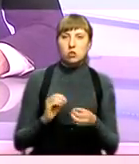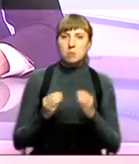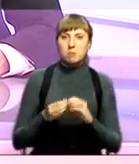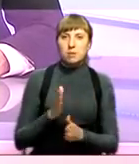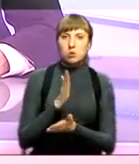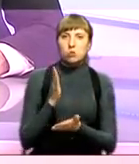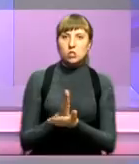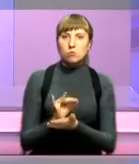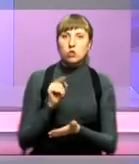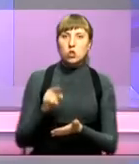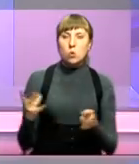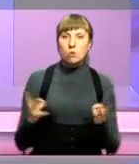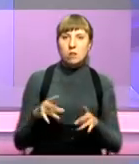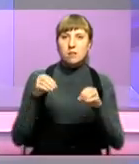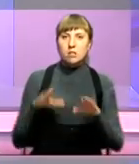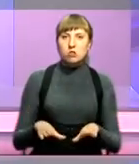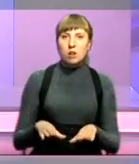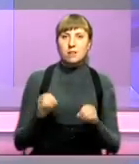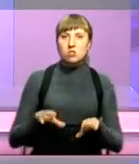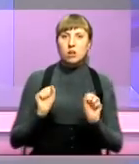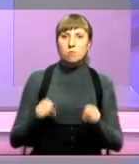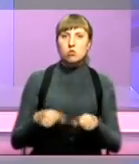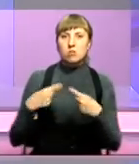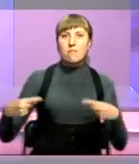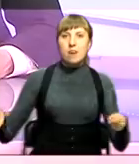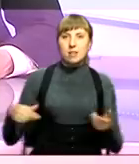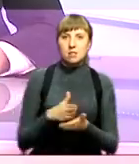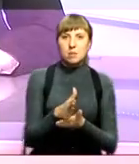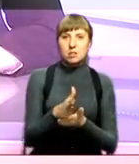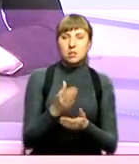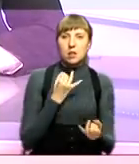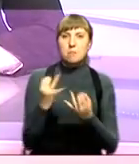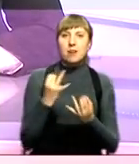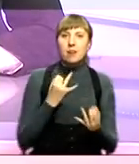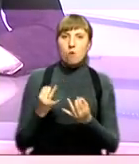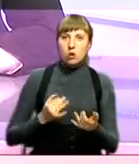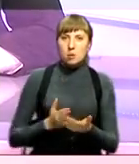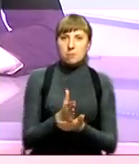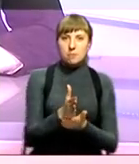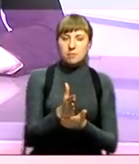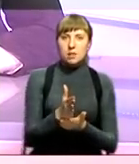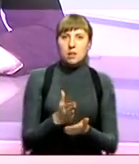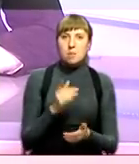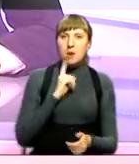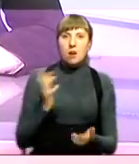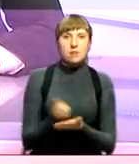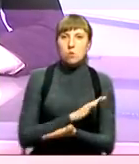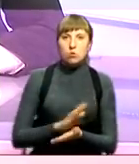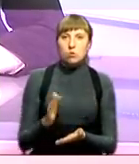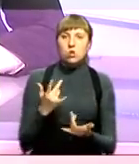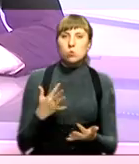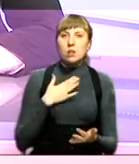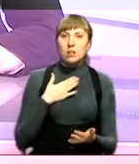существует, и ее надо решать. Решать можно в разных плоскостях. Переговорной плоскости, что пока не удается, вы видите, насколько к нам